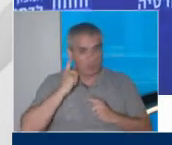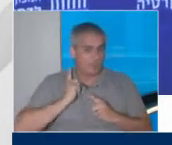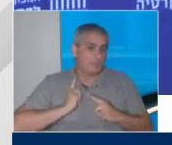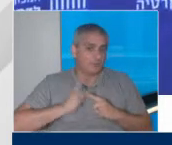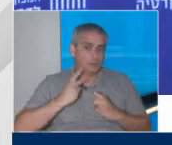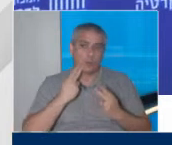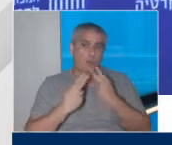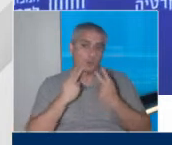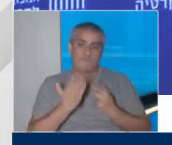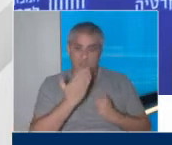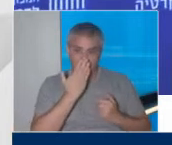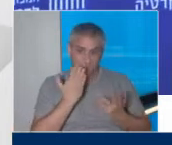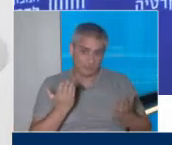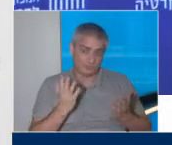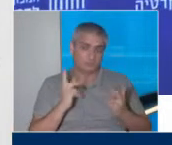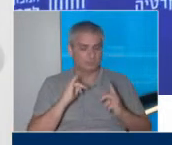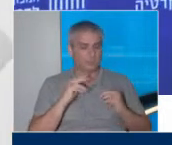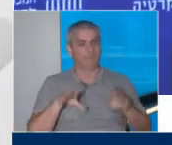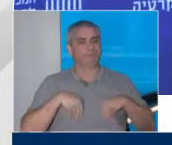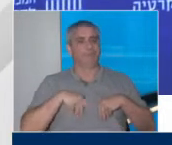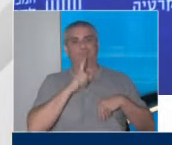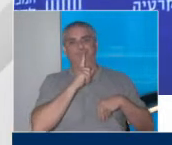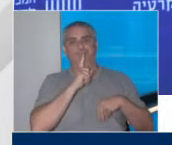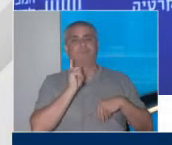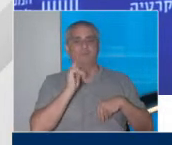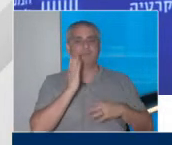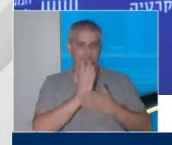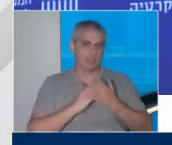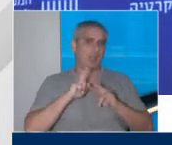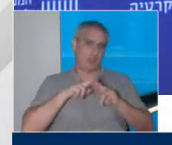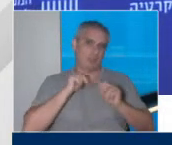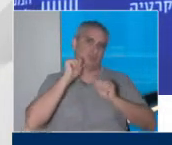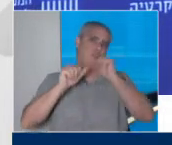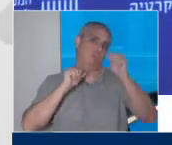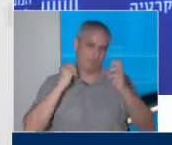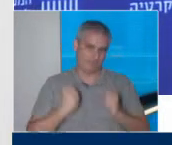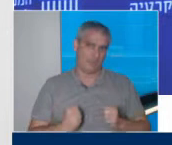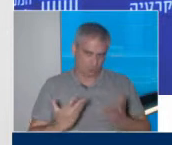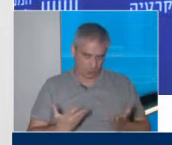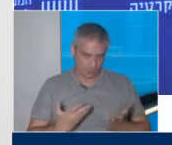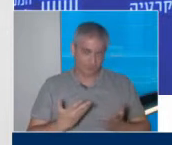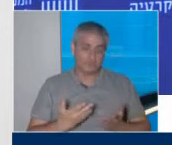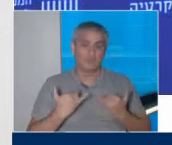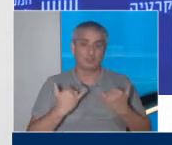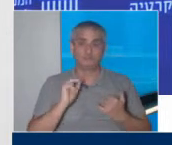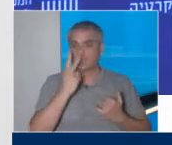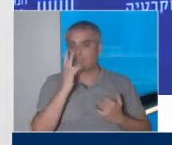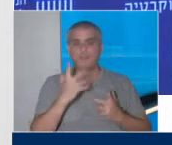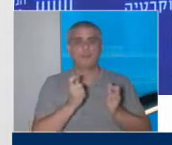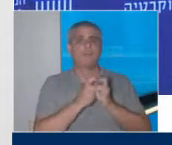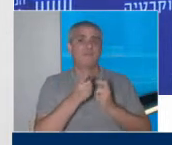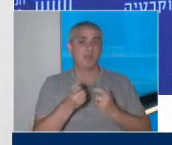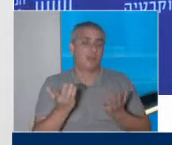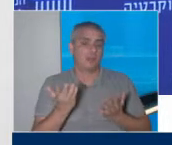שומעים תגובות ואכזבות, די מיישרים קו, אבל אני מניחה שגם אלה יגיעו בשלב זה או אחר. עכשיו צריך לראות מה המפלגה